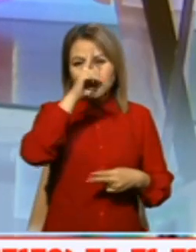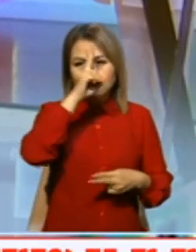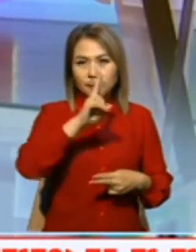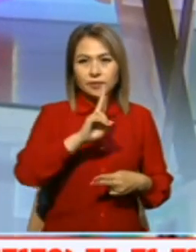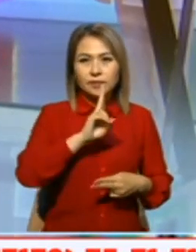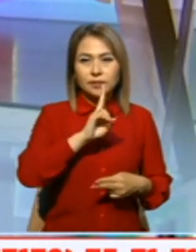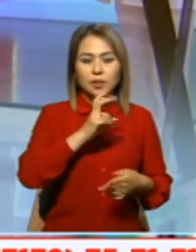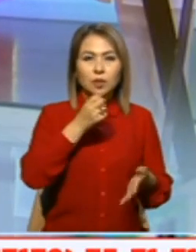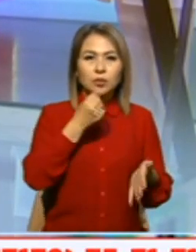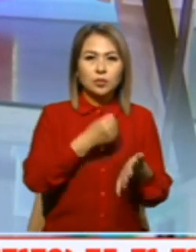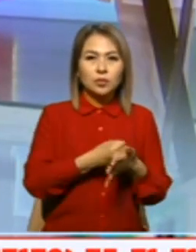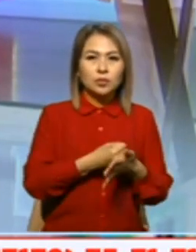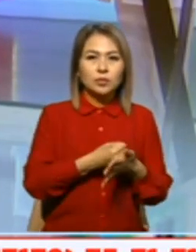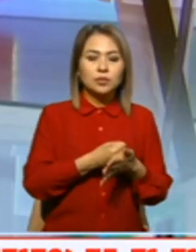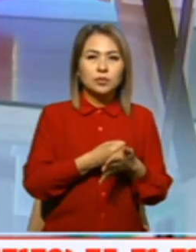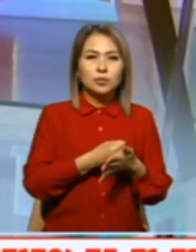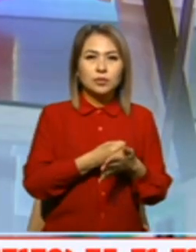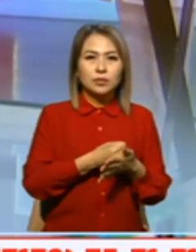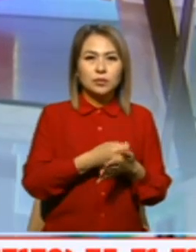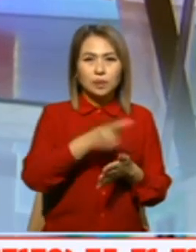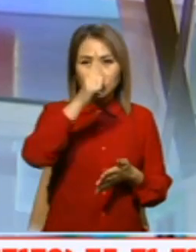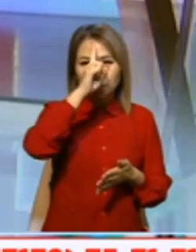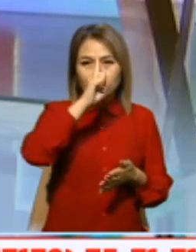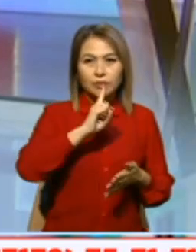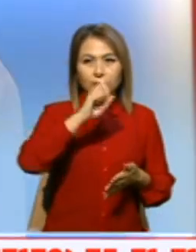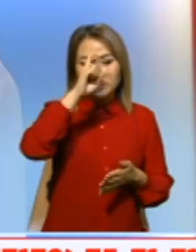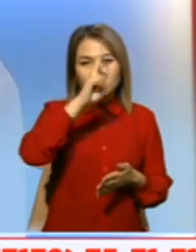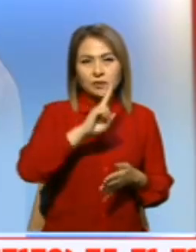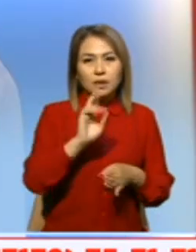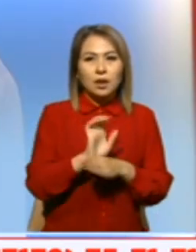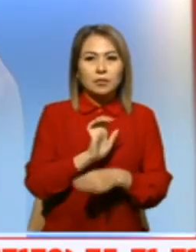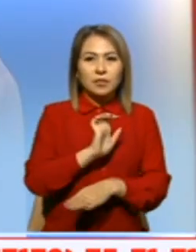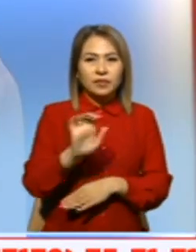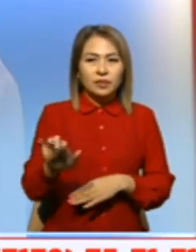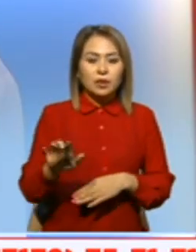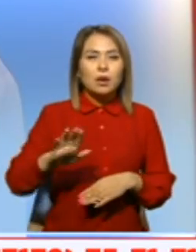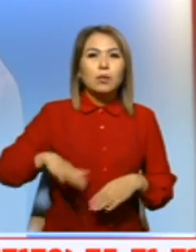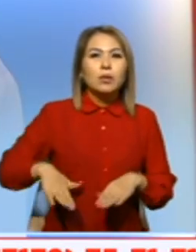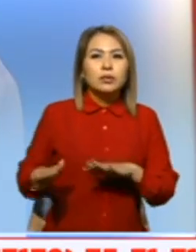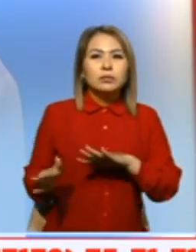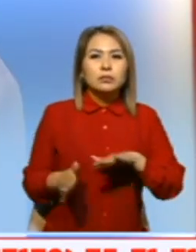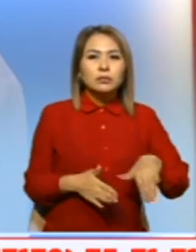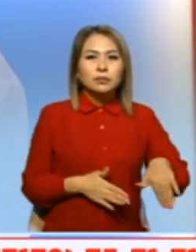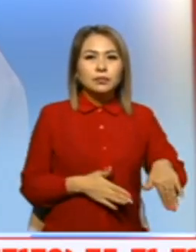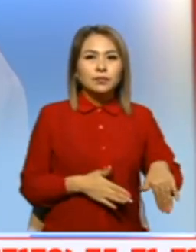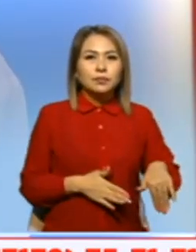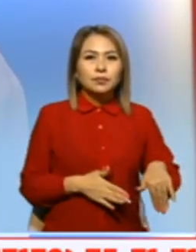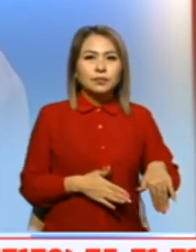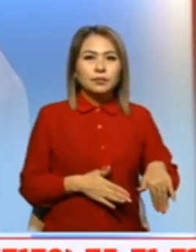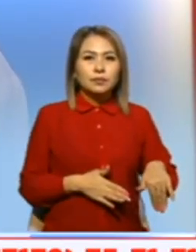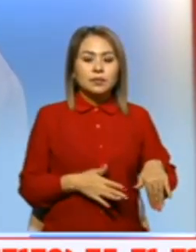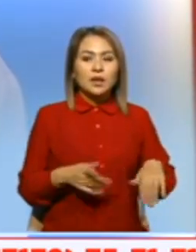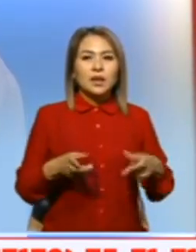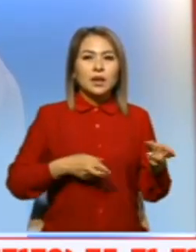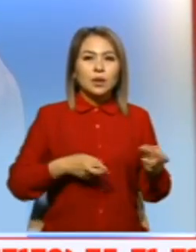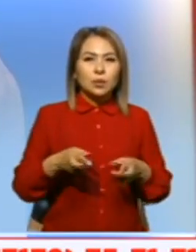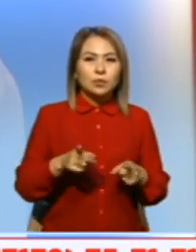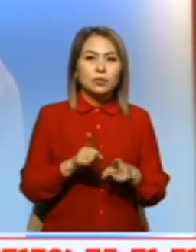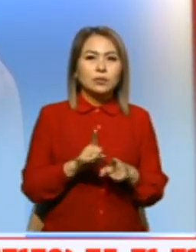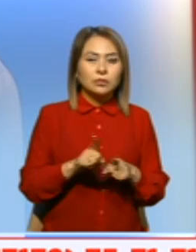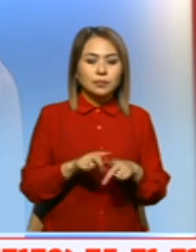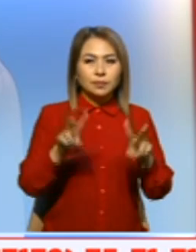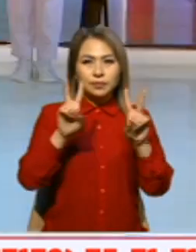дейінгі, бір айында және екі айында невропатологқа жібереміз. Одан кейінгі хирург маманы